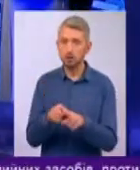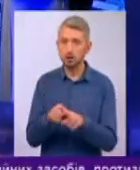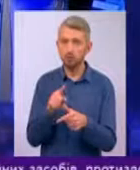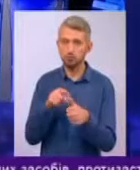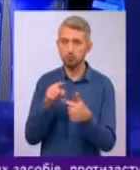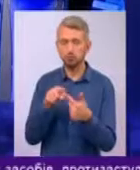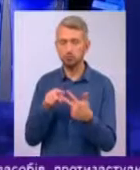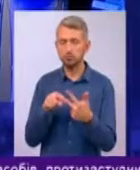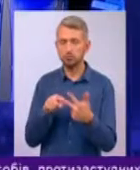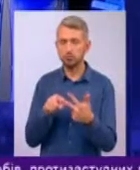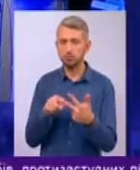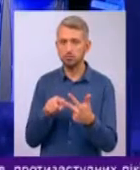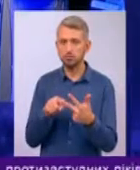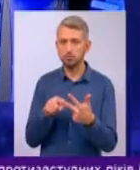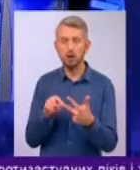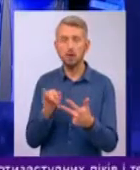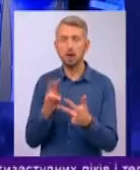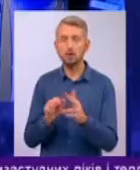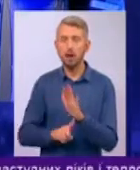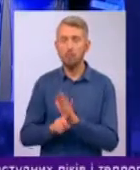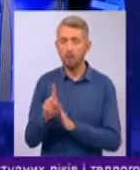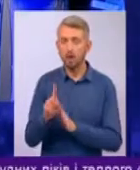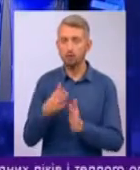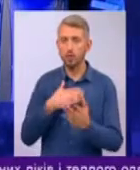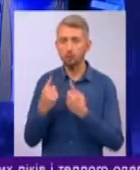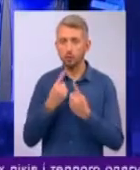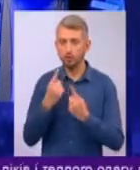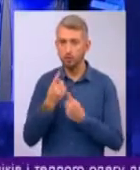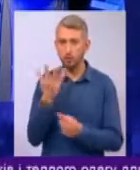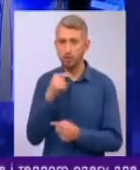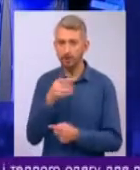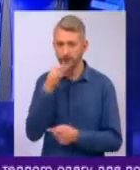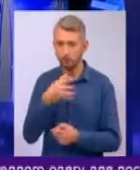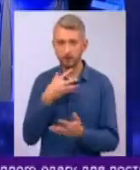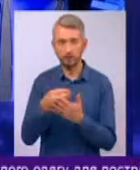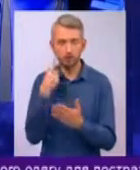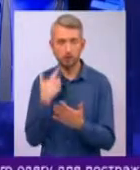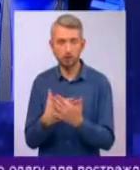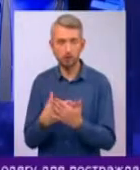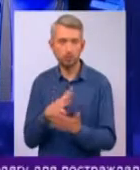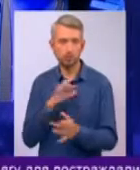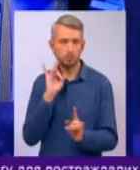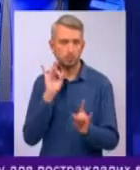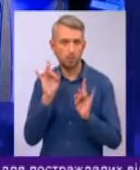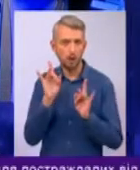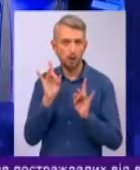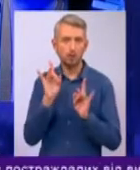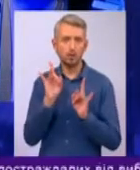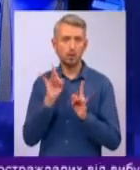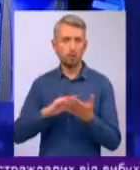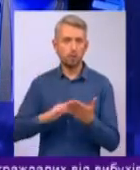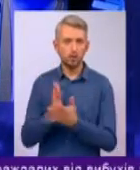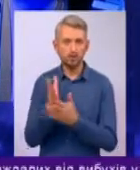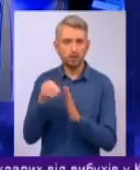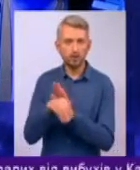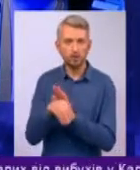І ось на початку фактично нашої розмови, коли ви висловлювали свої припущення, пролунала тут політична